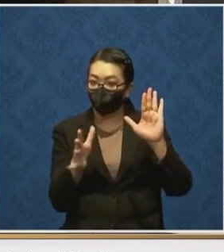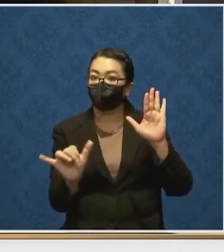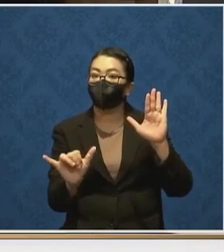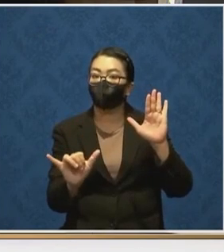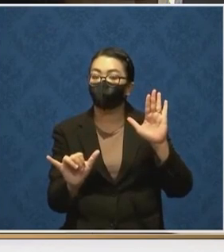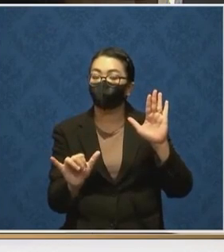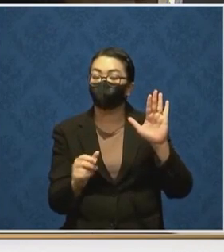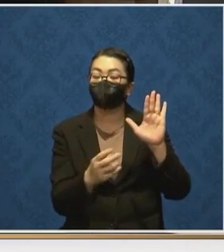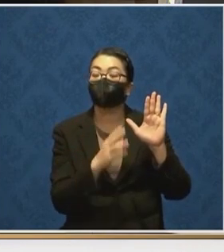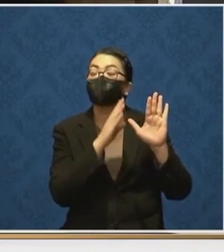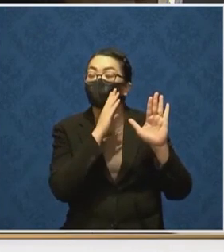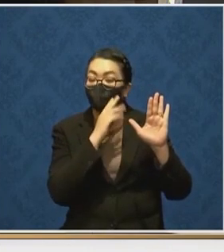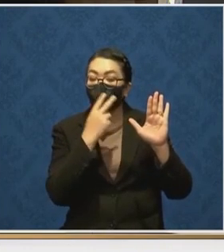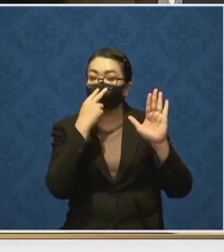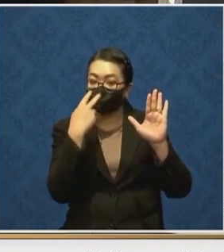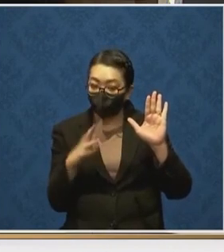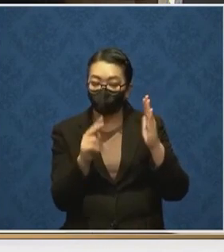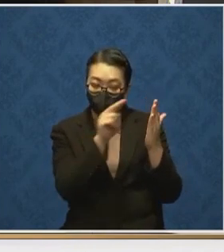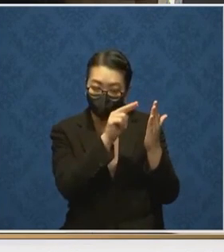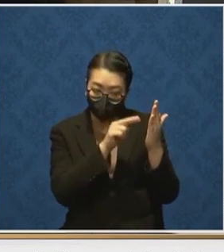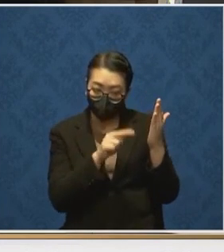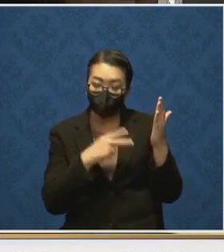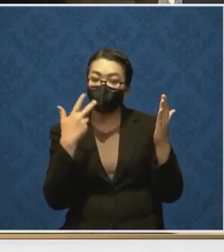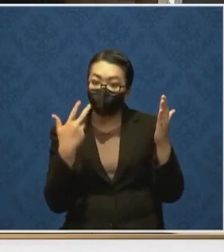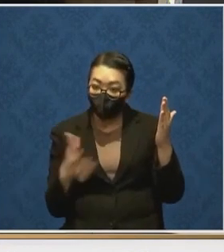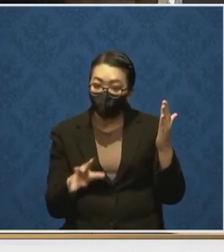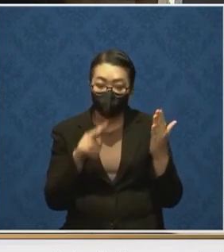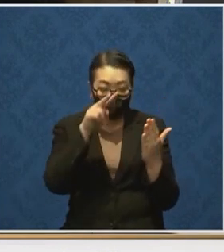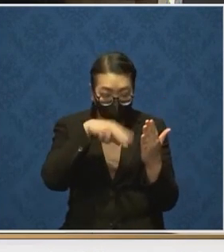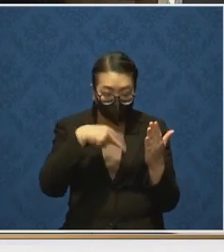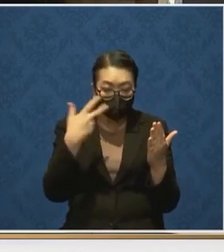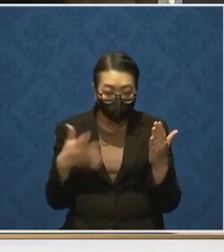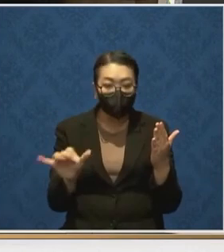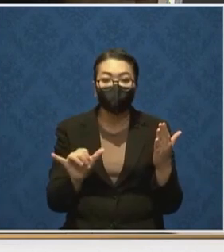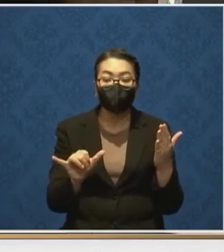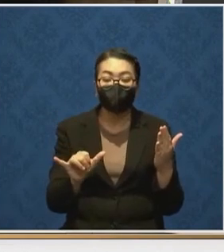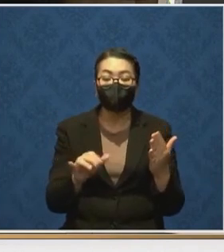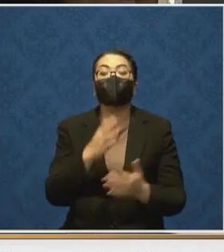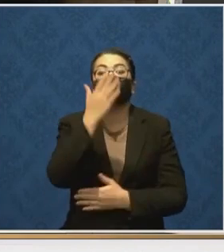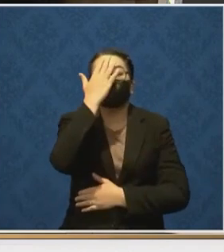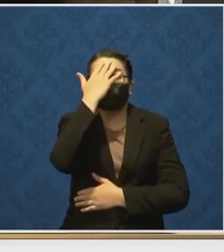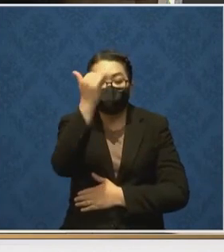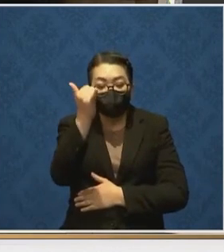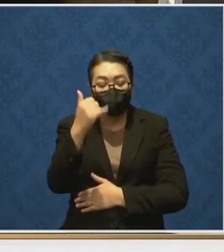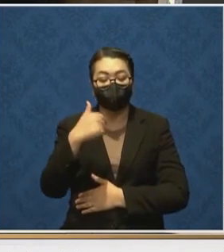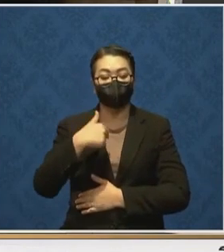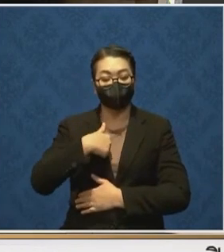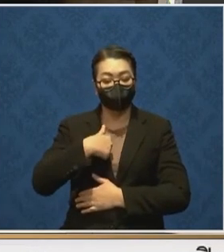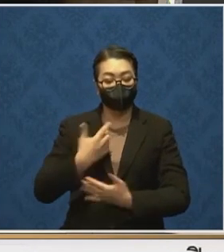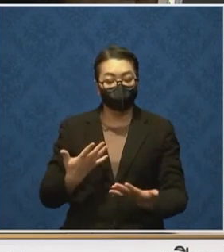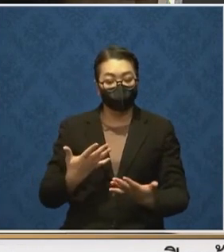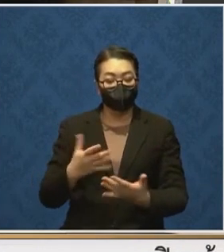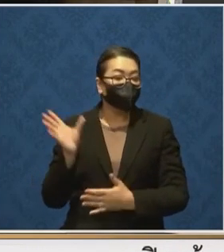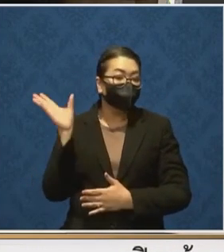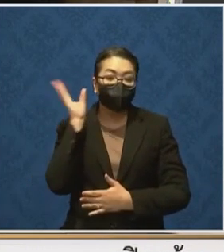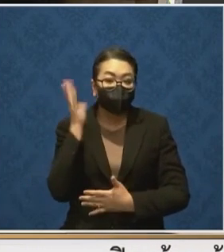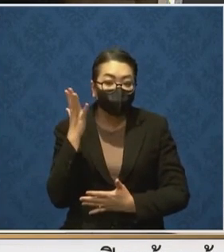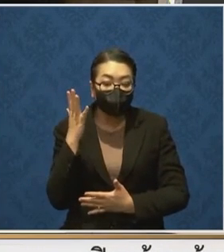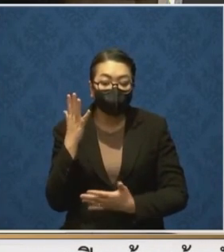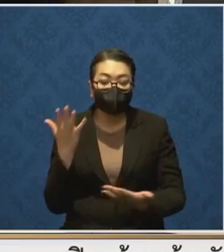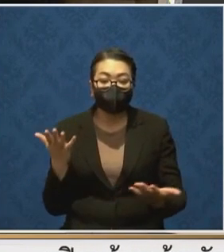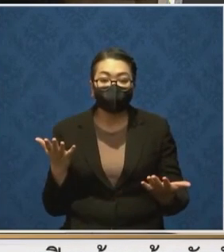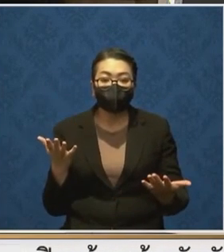ถ้าเคยเห็นเคยอ่านข้อความนสอประนี้หรอยังเพระถ้เห็แล้วทำไมฝังคำทัดฐาน